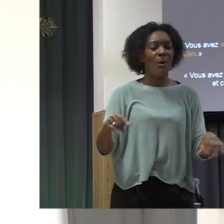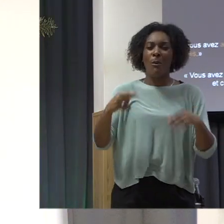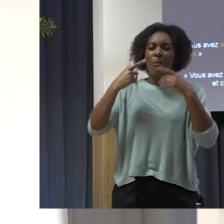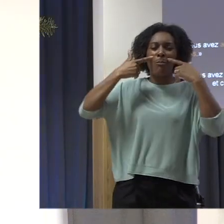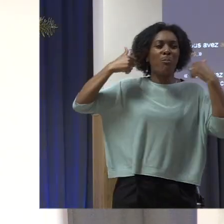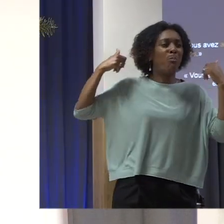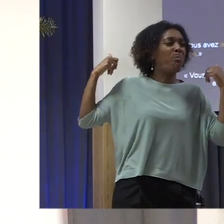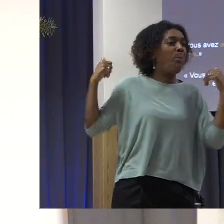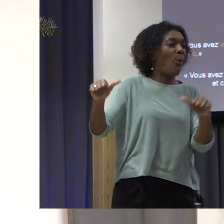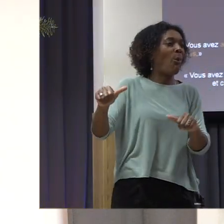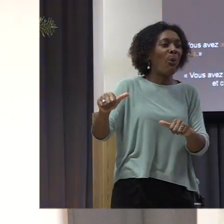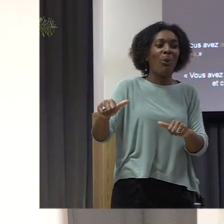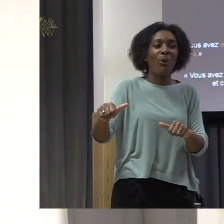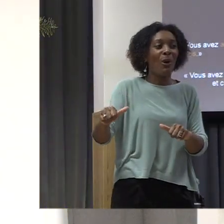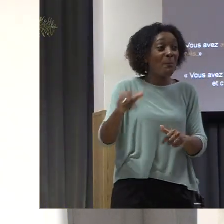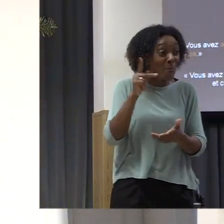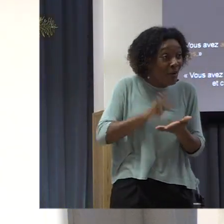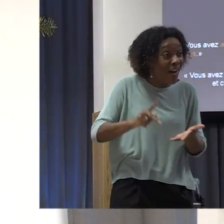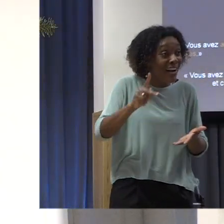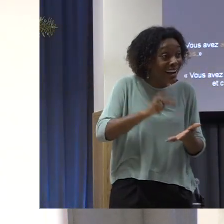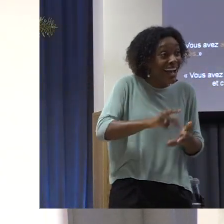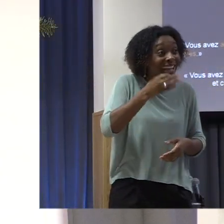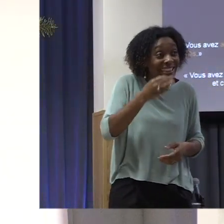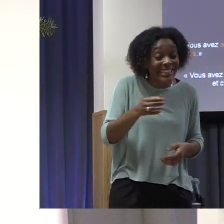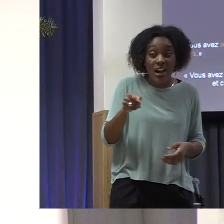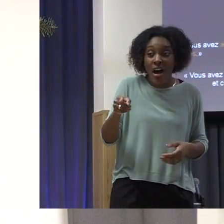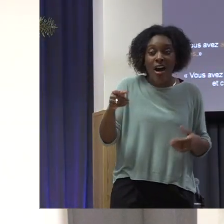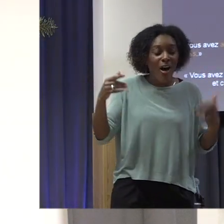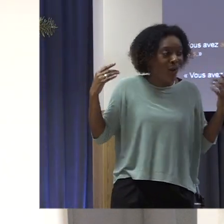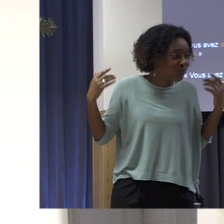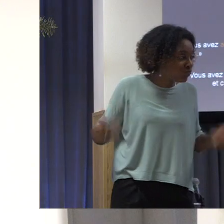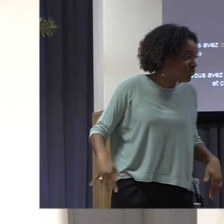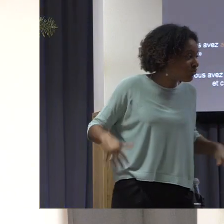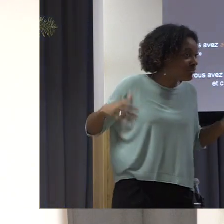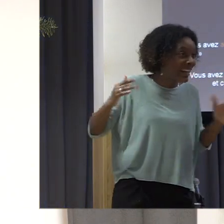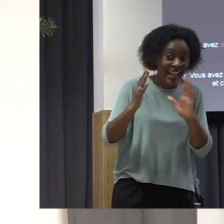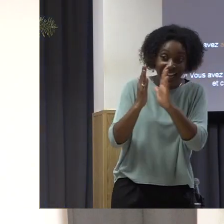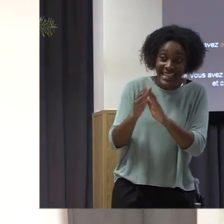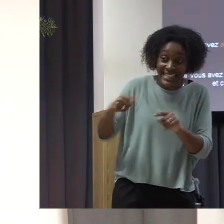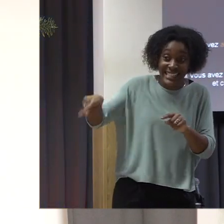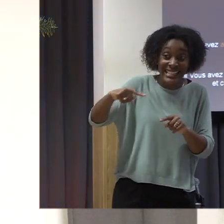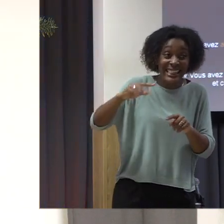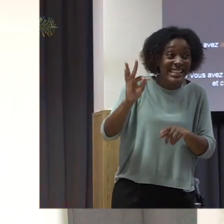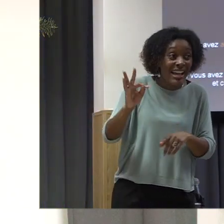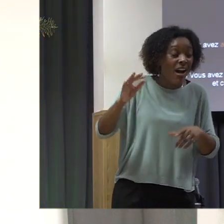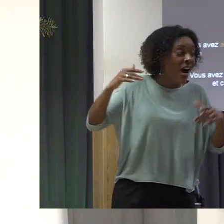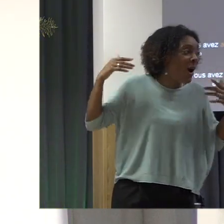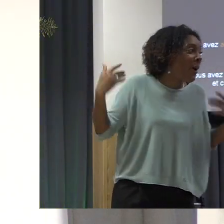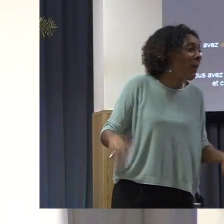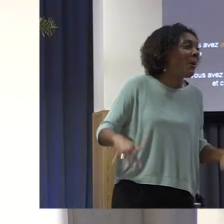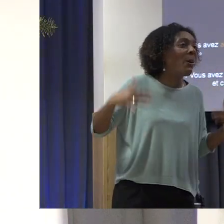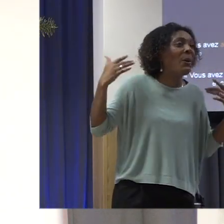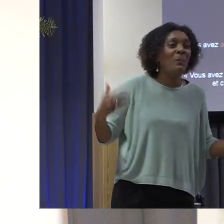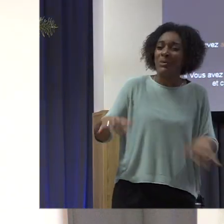cela s'entend, de telle sorte que Paul peut dire que la parole de Dieu a retenti de cette église de